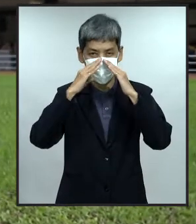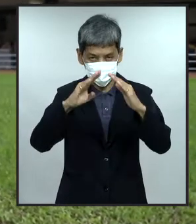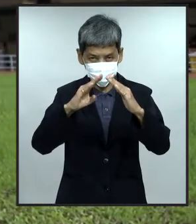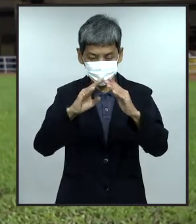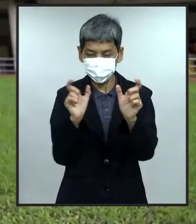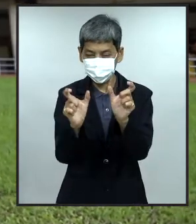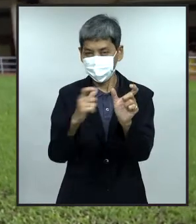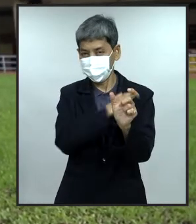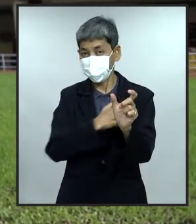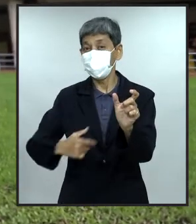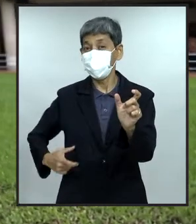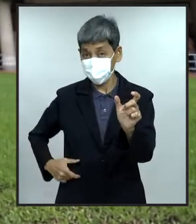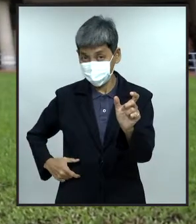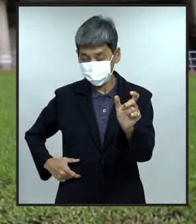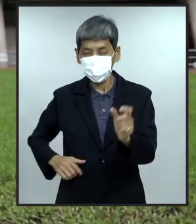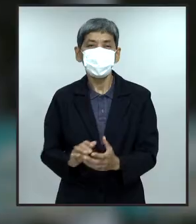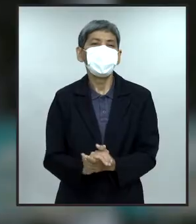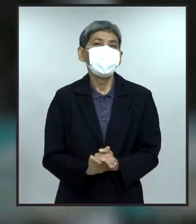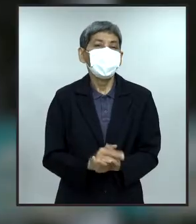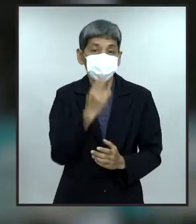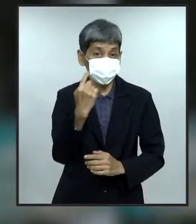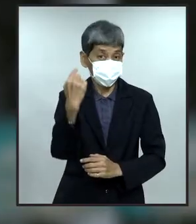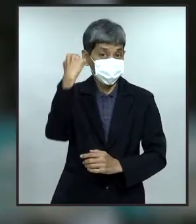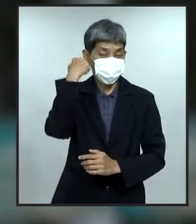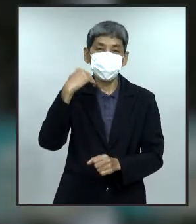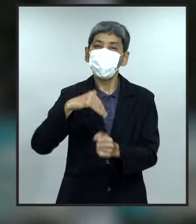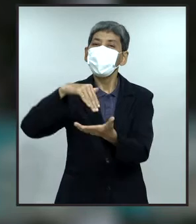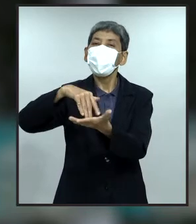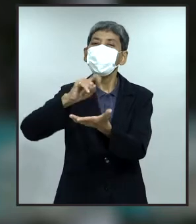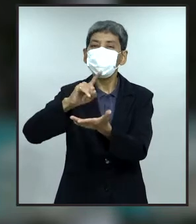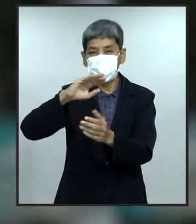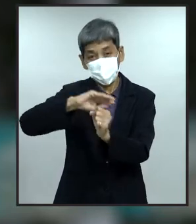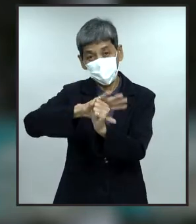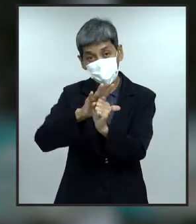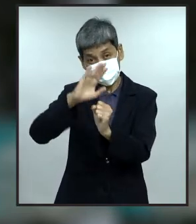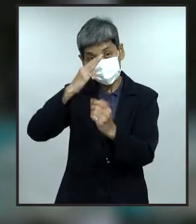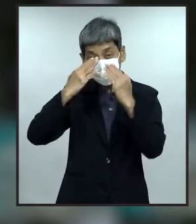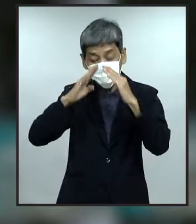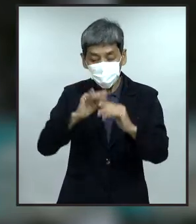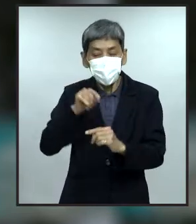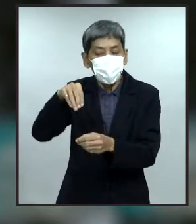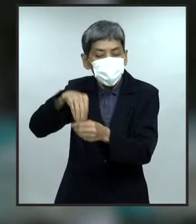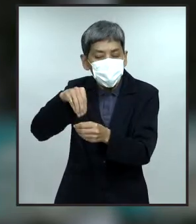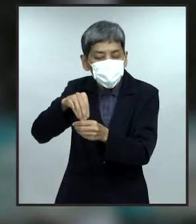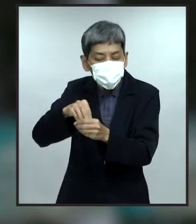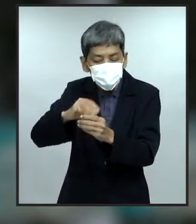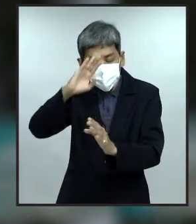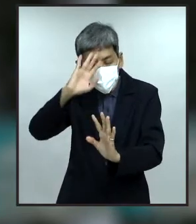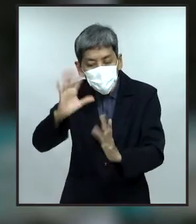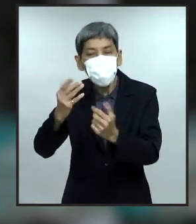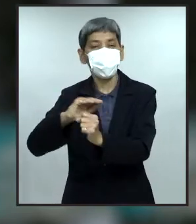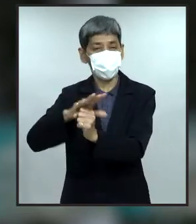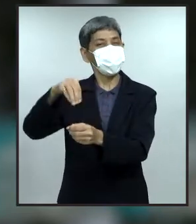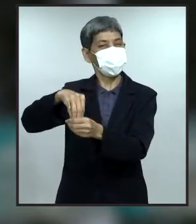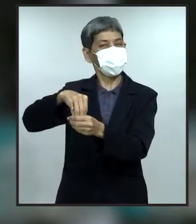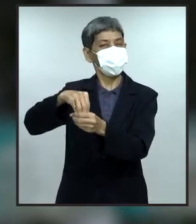ตาบอดในพระบรมราชานุปถัมภ์นะครับด้านหลังนะฮะเขาก็ทำเป็นศูนย์พักคอยสำหรับคนตาบอดนะครับเพื่อเข้ามารักษาตัวให้หายจ